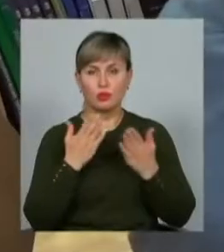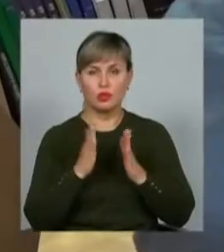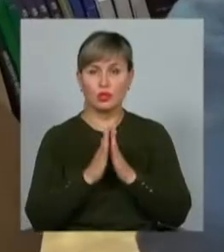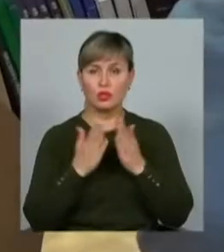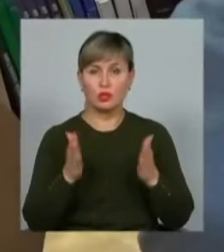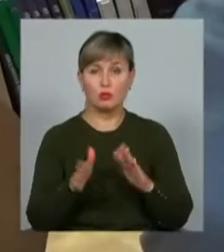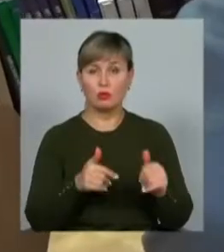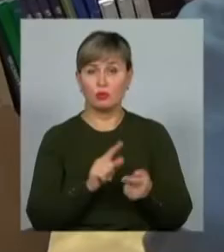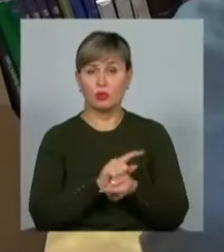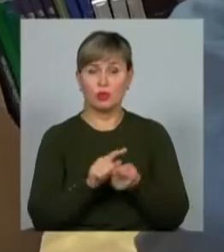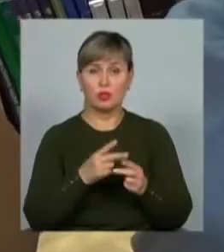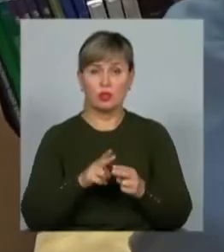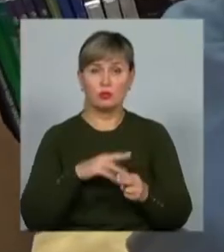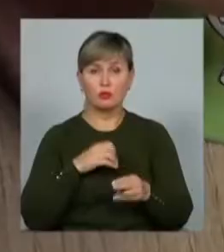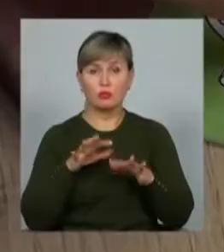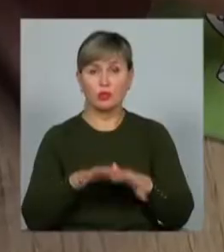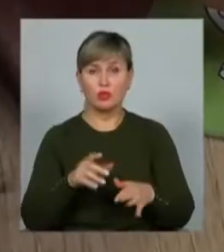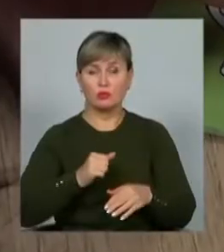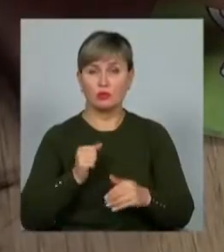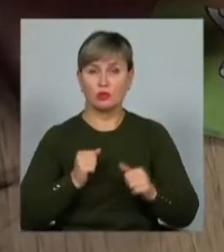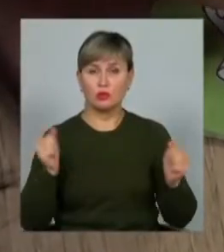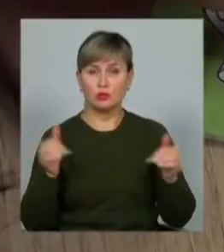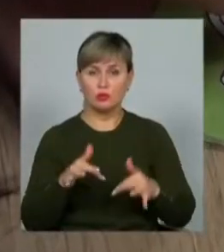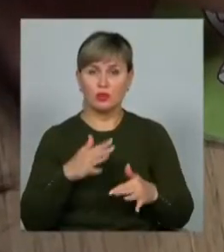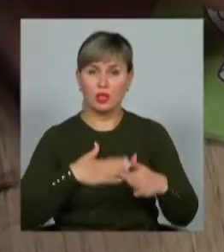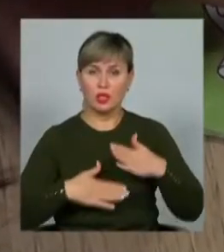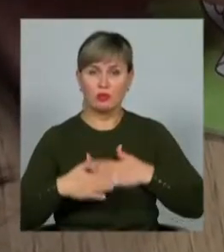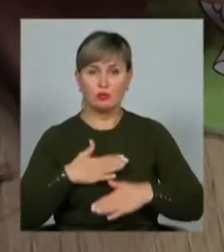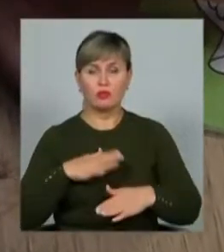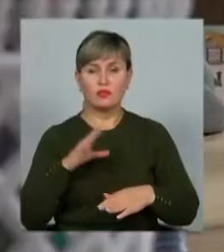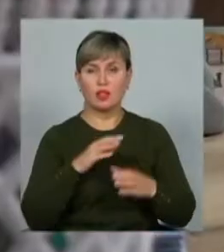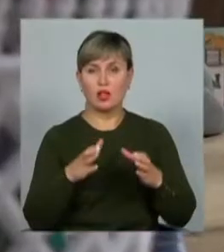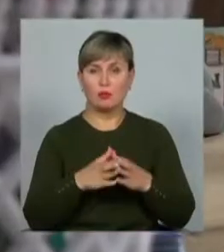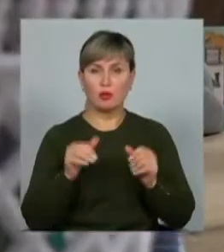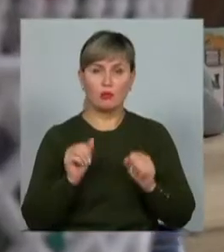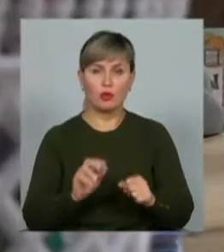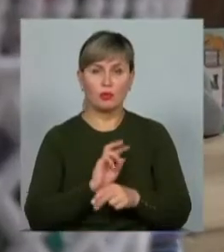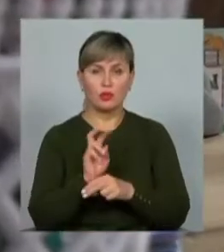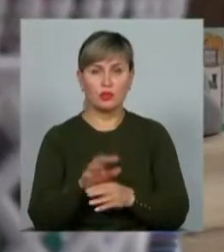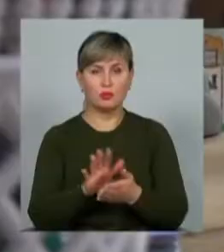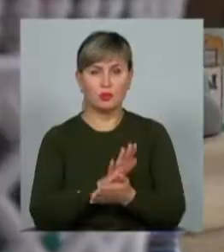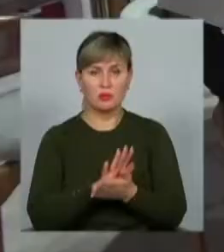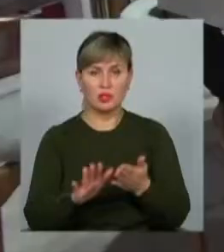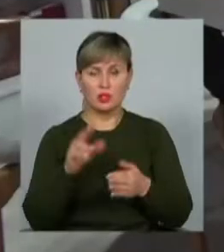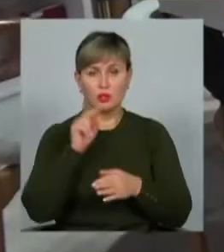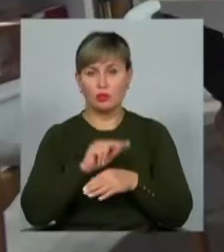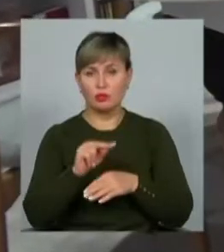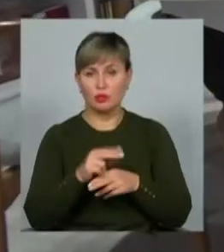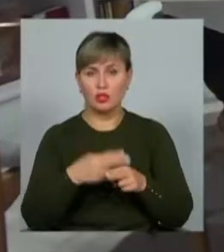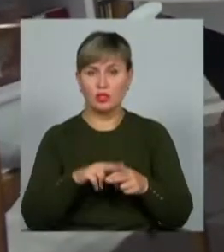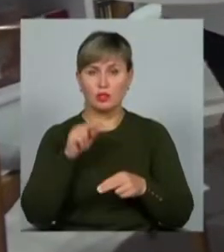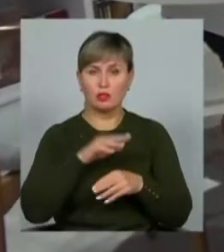После модернизации это стало еще и местом сбора друзей, радуется Вера. Теперь всей компанией они могут посещать бесплатные курсы. Это и